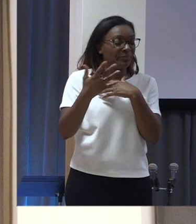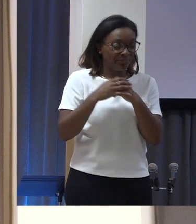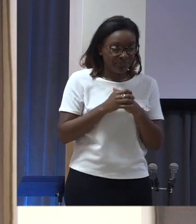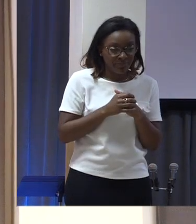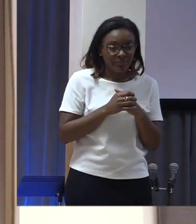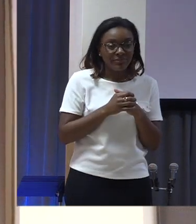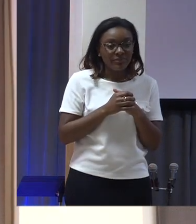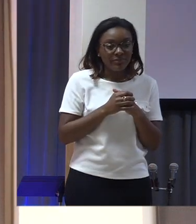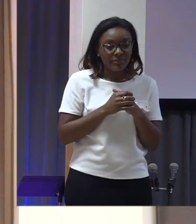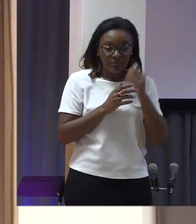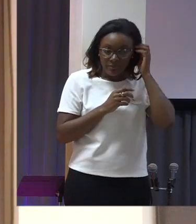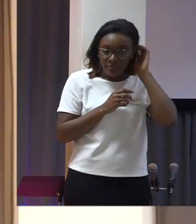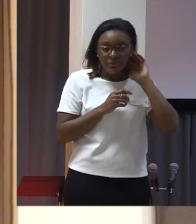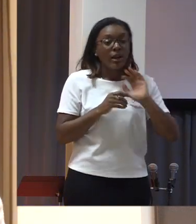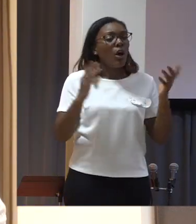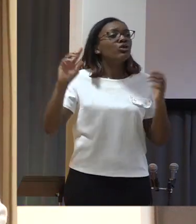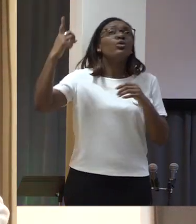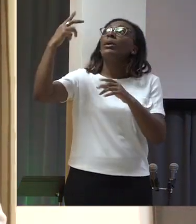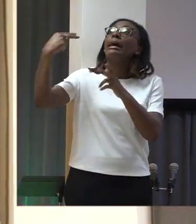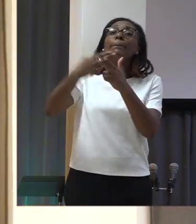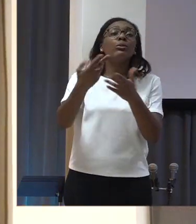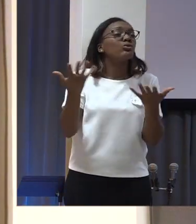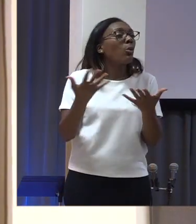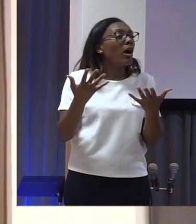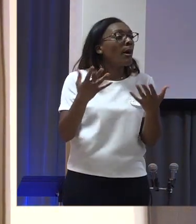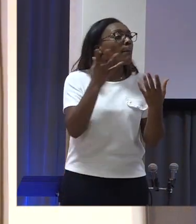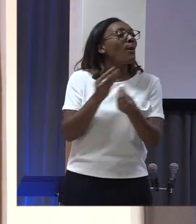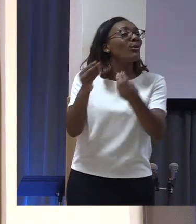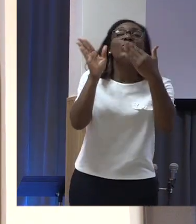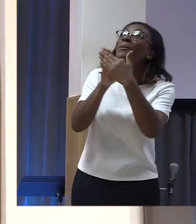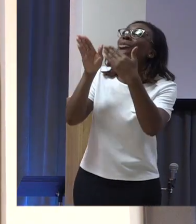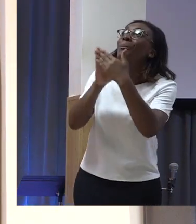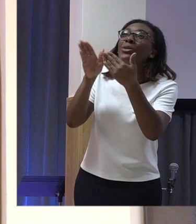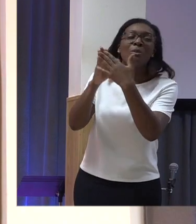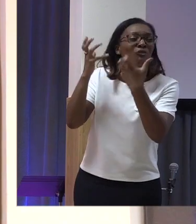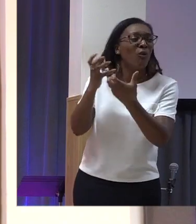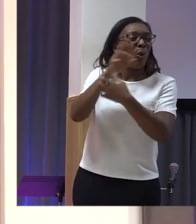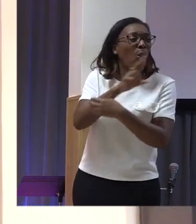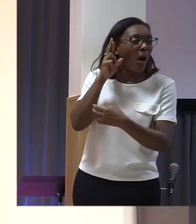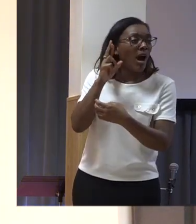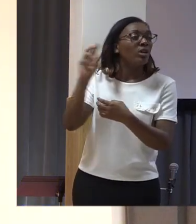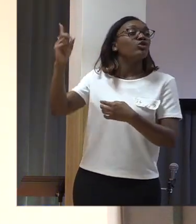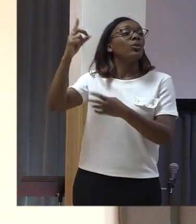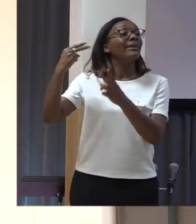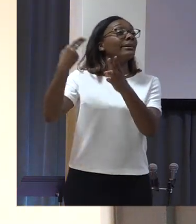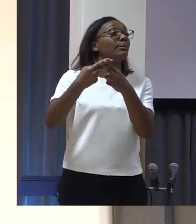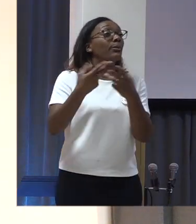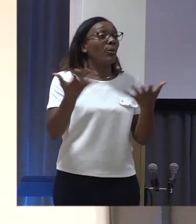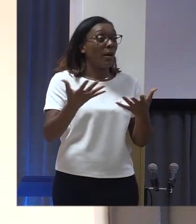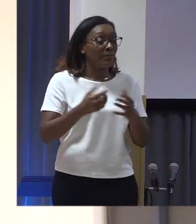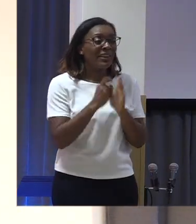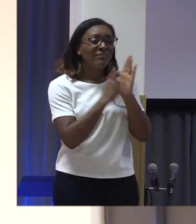peuple. Quelle était la réponse de Dieu à la demande du peuple? Au verset 7, l'Éternel demande à